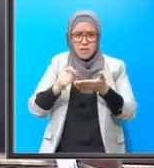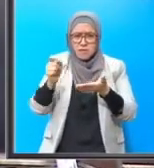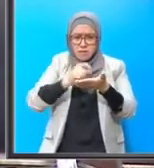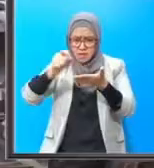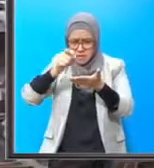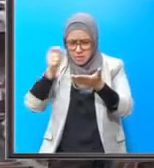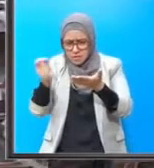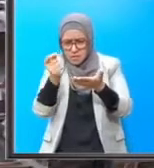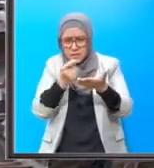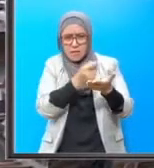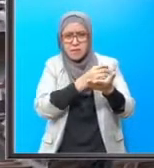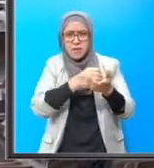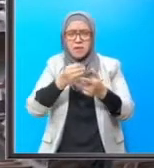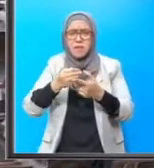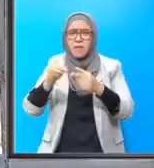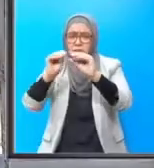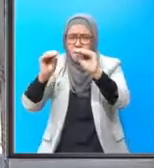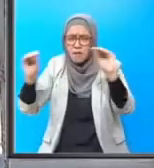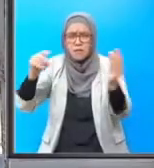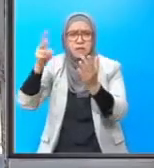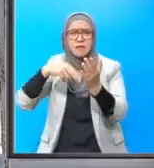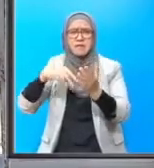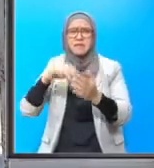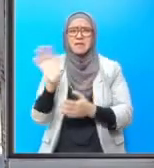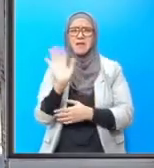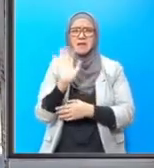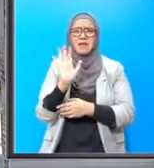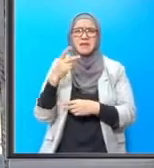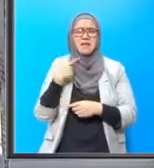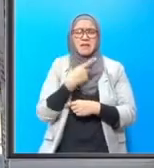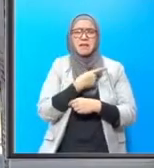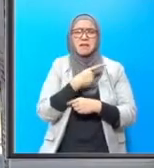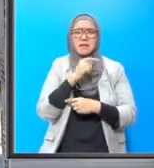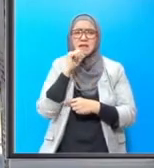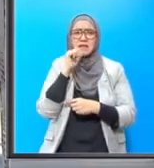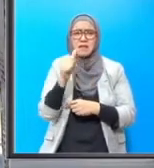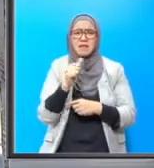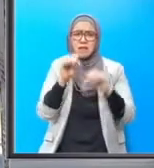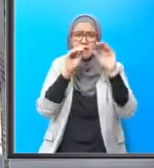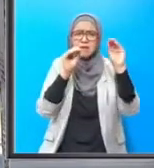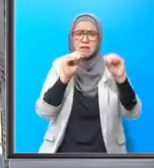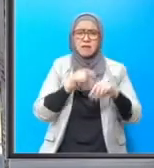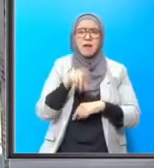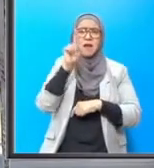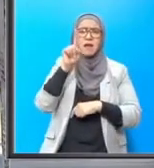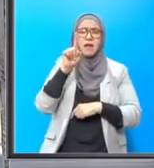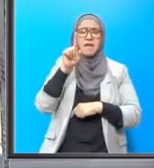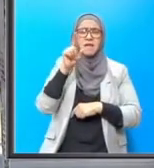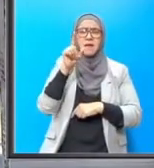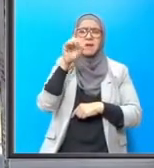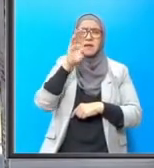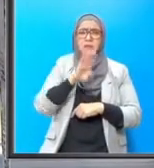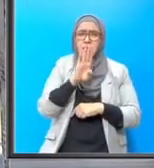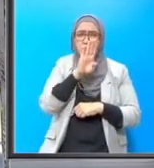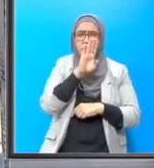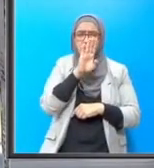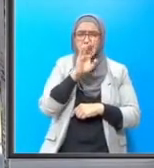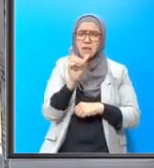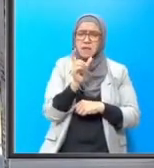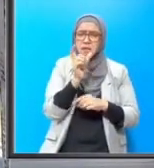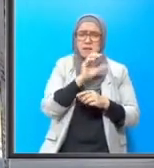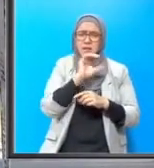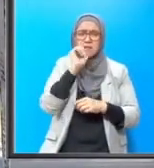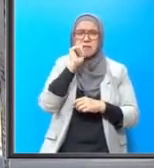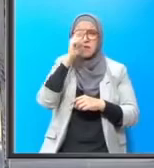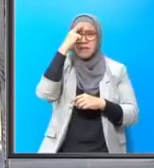berkaitan dengan tulisan Jawi itu hanya dalam proses pengecaman kita ajar mereka tentang Kalibata timbul huruf termasuk menjatuhkan